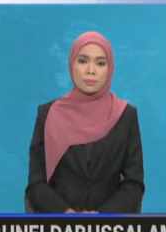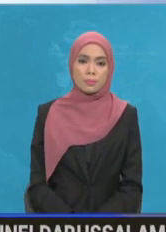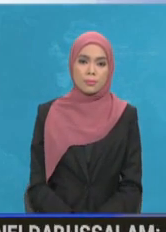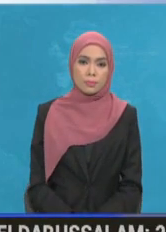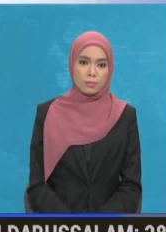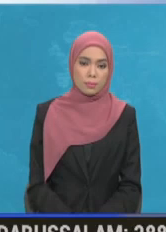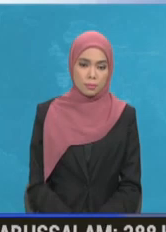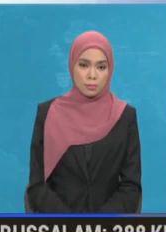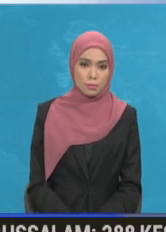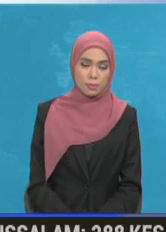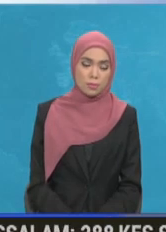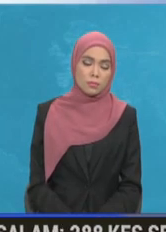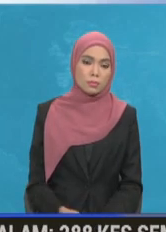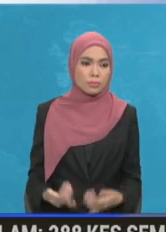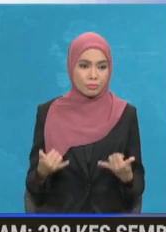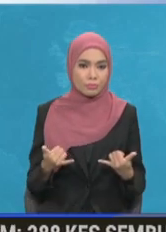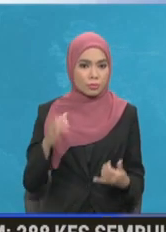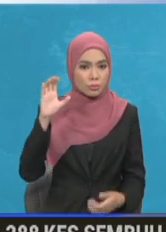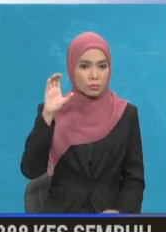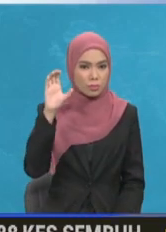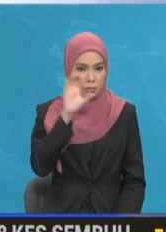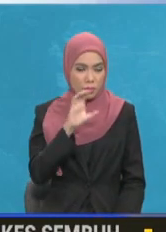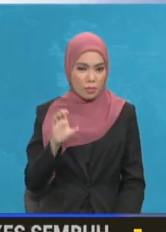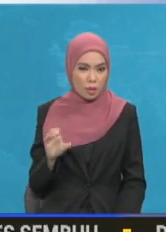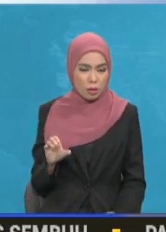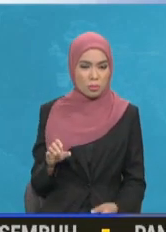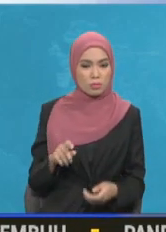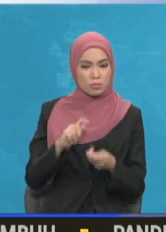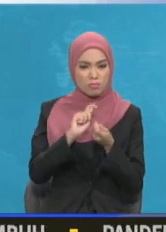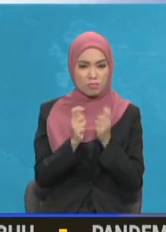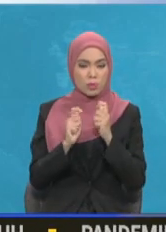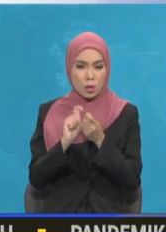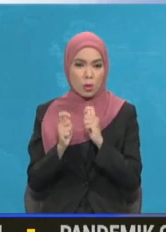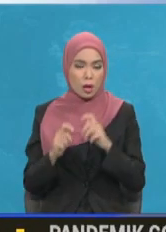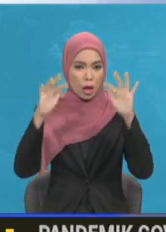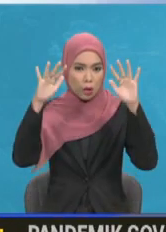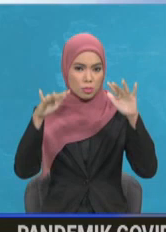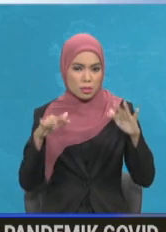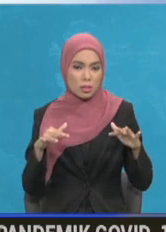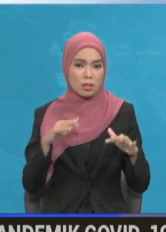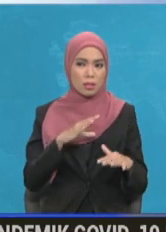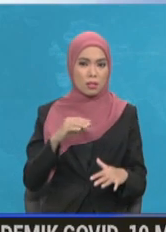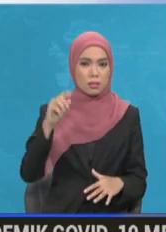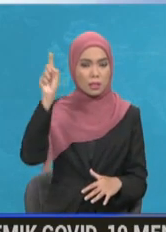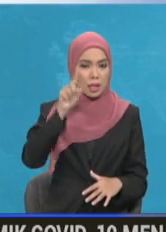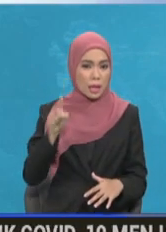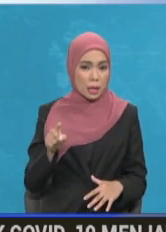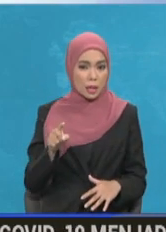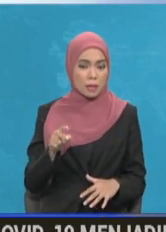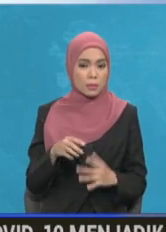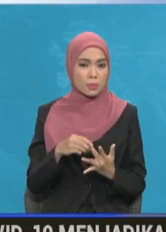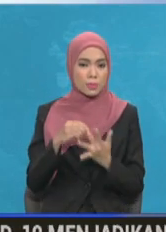berikuttan keadaan cuaca yang tidak menentu dengan hujan sekali-sekali lebat dan berpetir terutama pada waktu petang dan malam